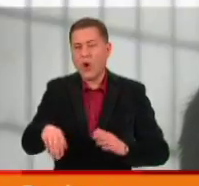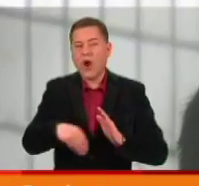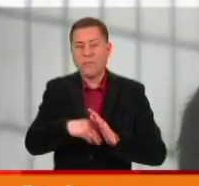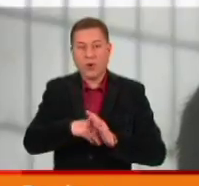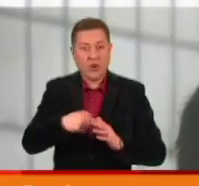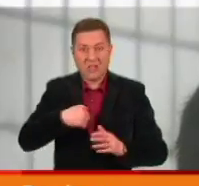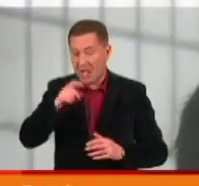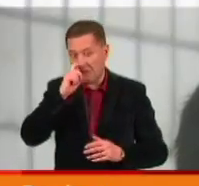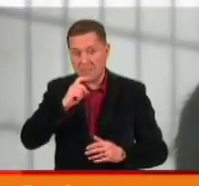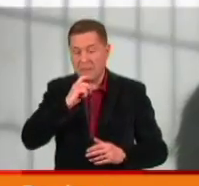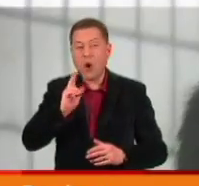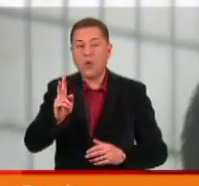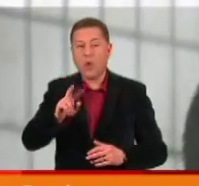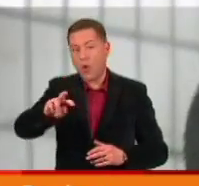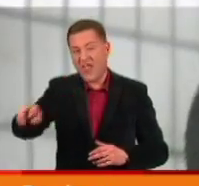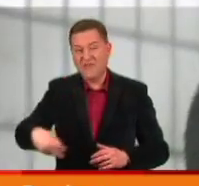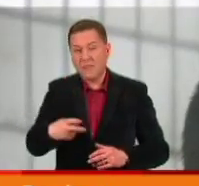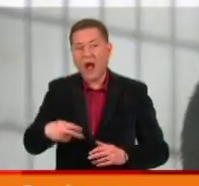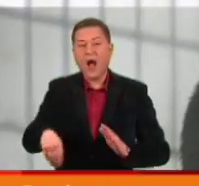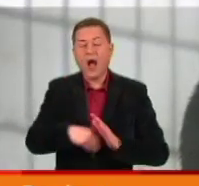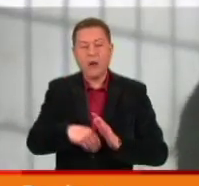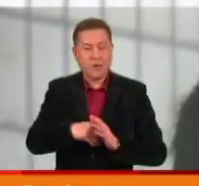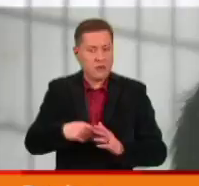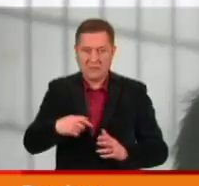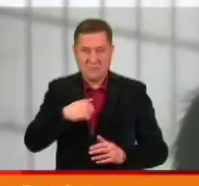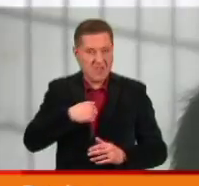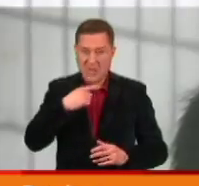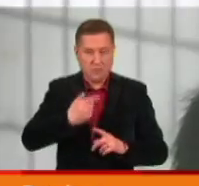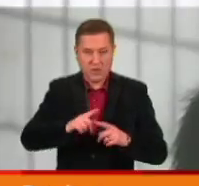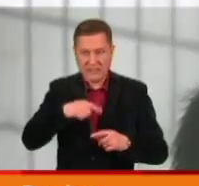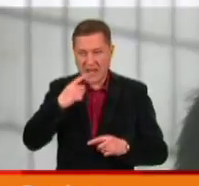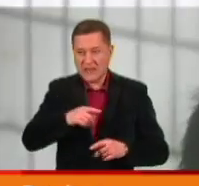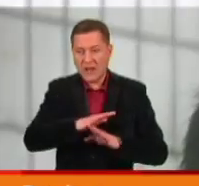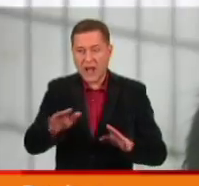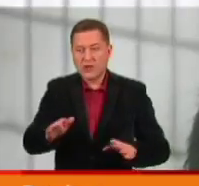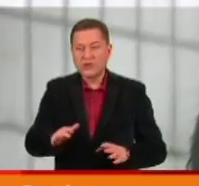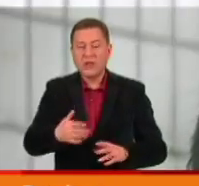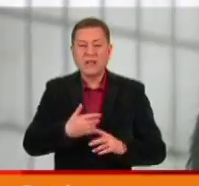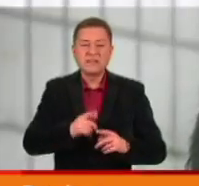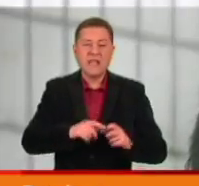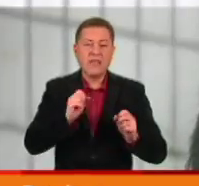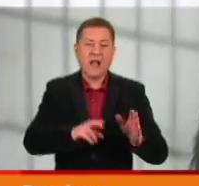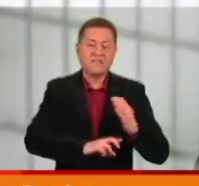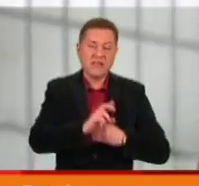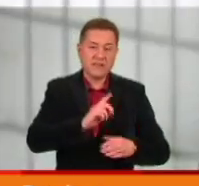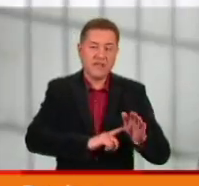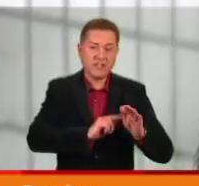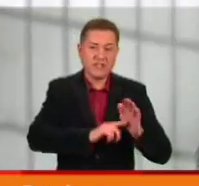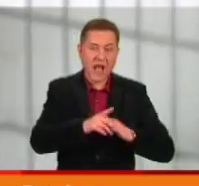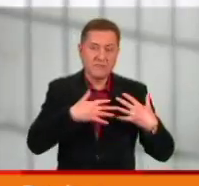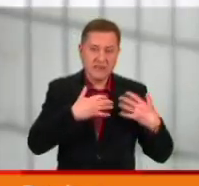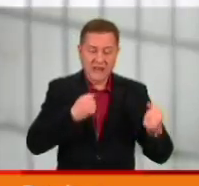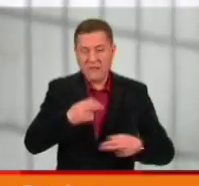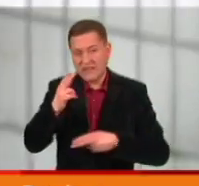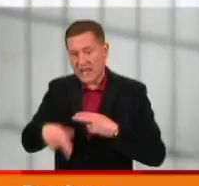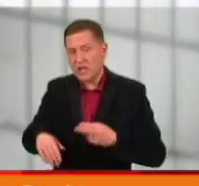хабар, тільки я не розумію, в кого, і мені про це не кажуть. Це кримінальне провадження починалося, знаєте, як в церкві, за здрав'я, закінчить за упокой. Починали за тяжкий злочин,